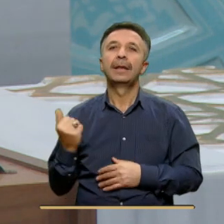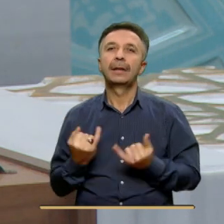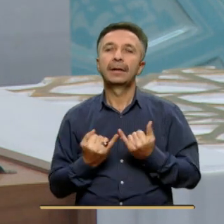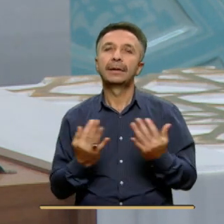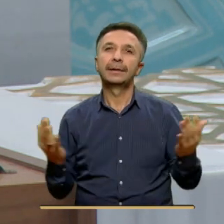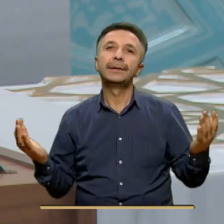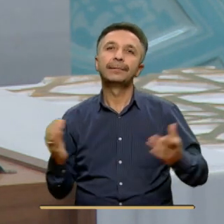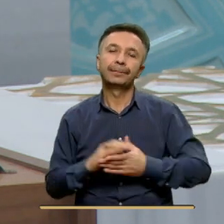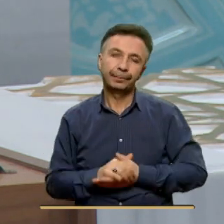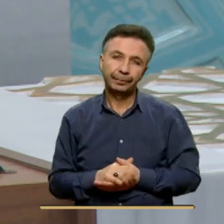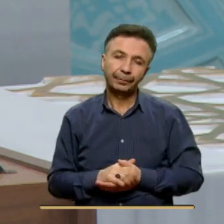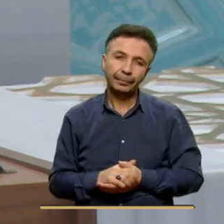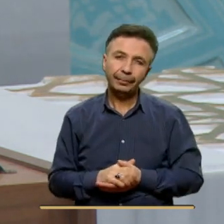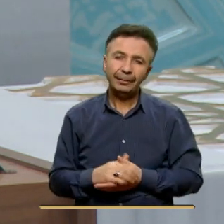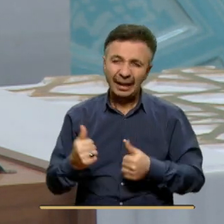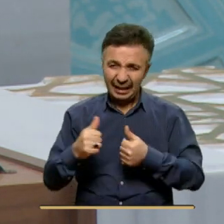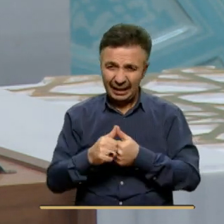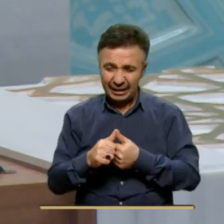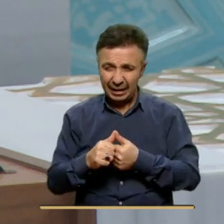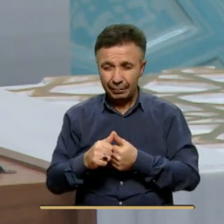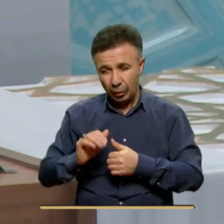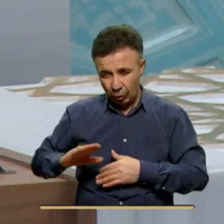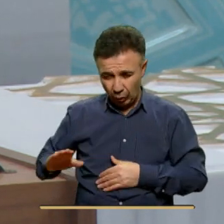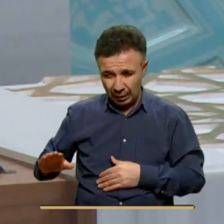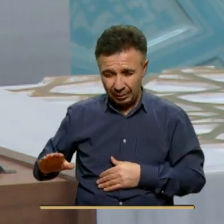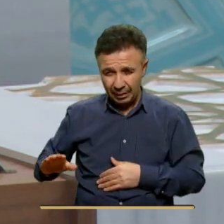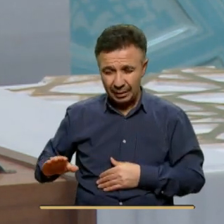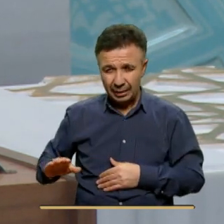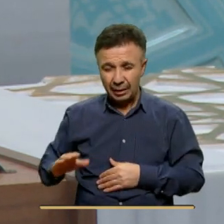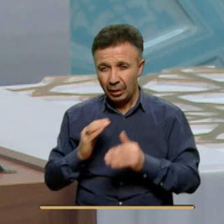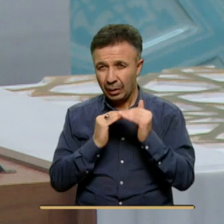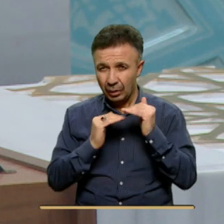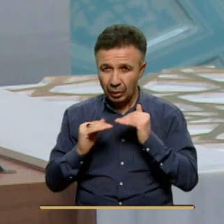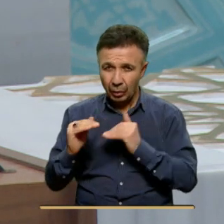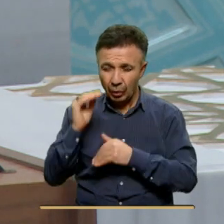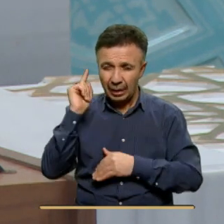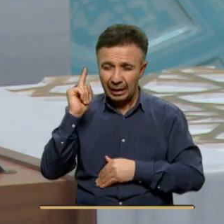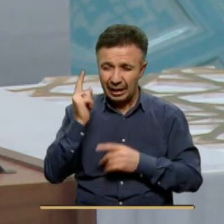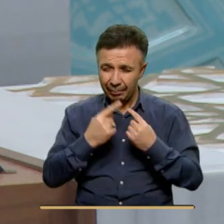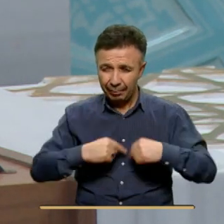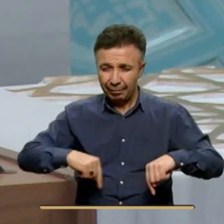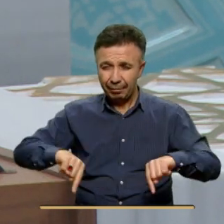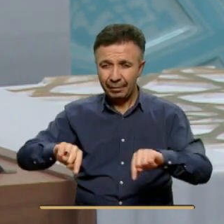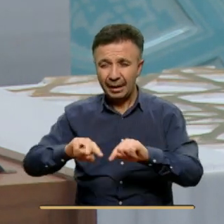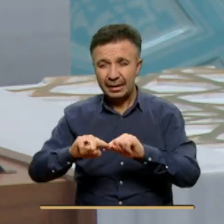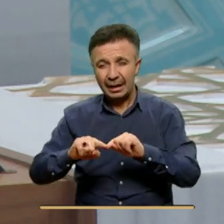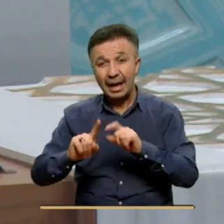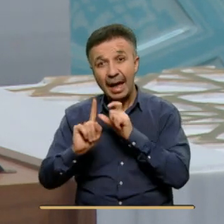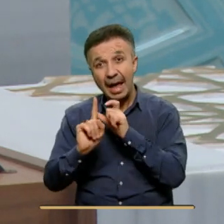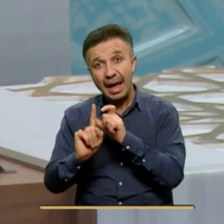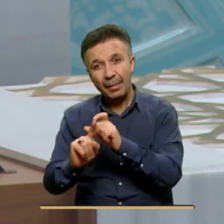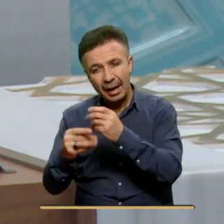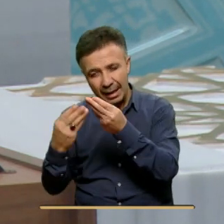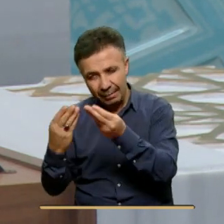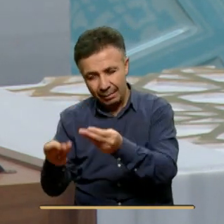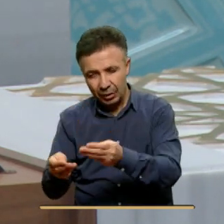kardeşlerim, eşlerimiz, çocuklarımız Allah Celle Celaluhu'nun bizlere birer emanetidir.